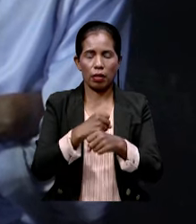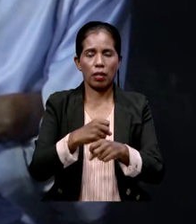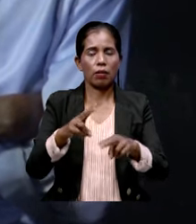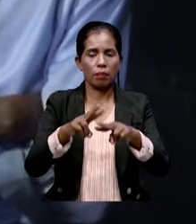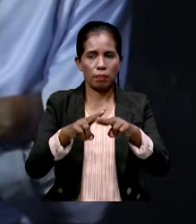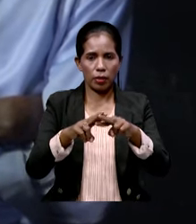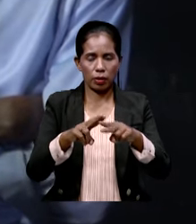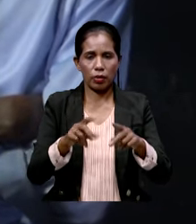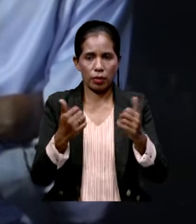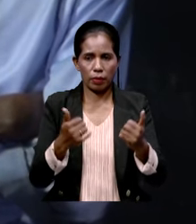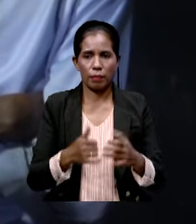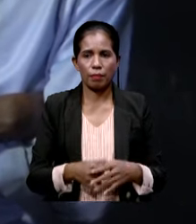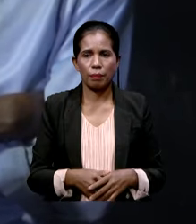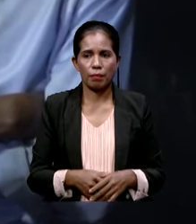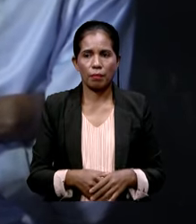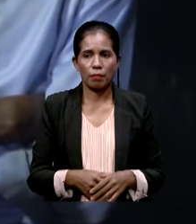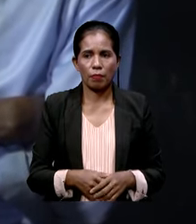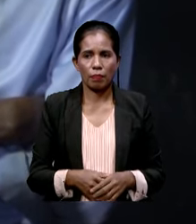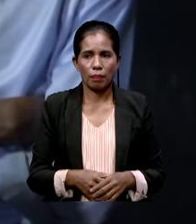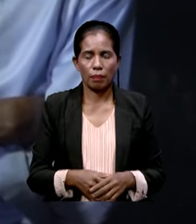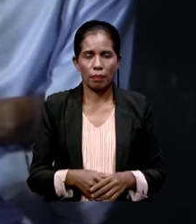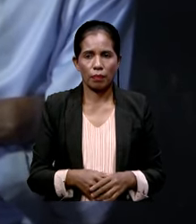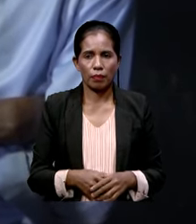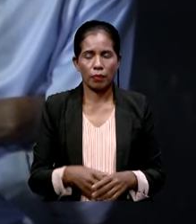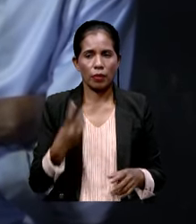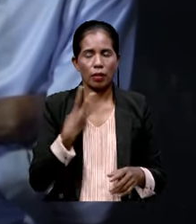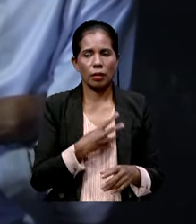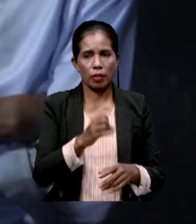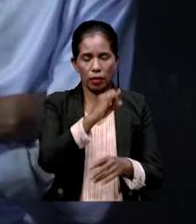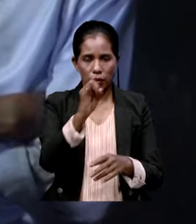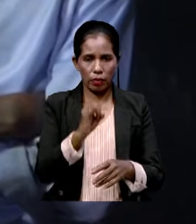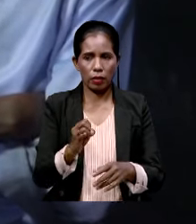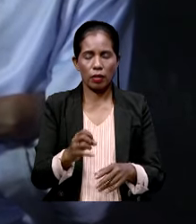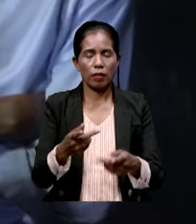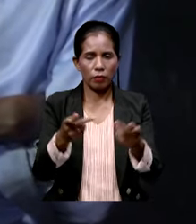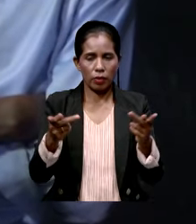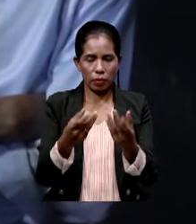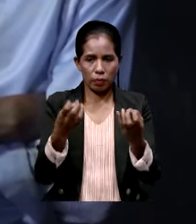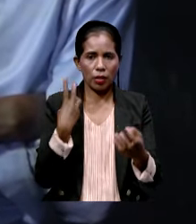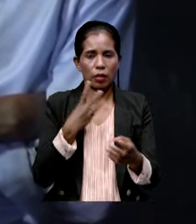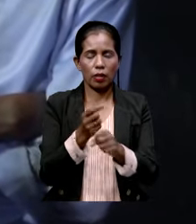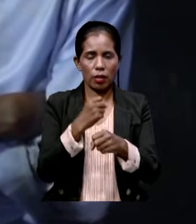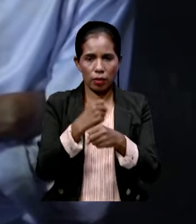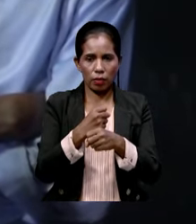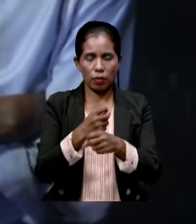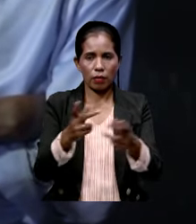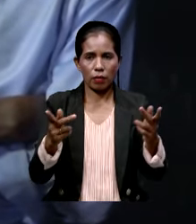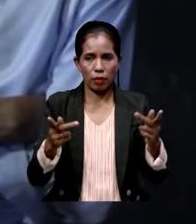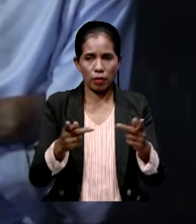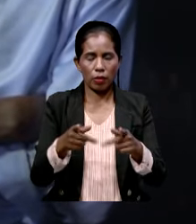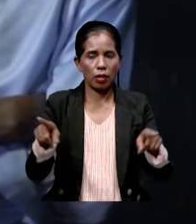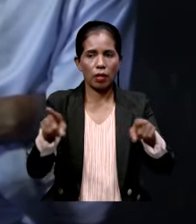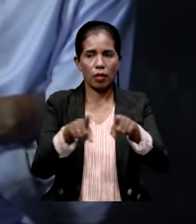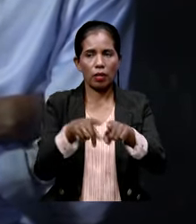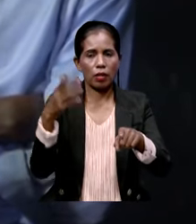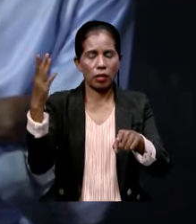yang nebe ita identifica na fating lubukida ita halona produção ya fating balong anesa ya